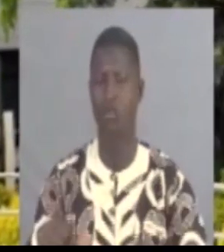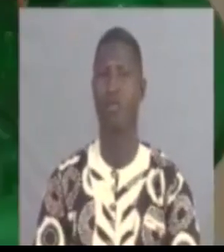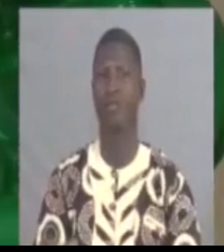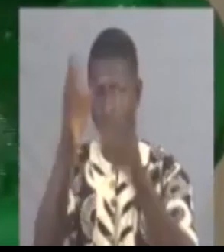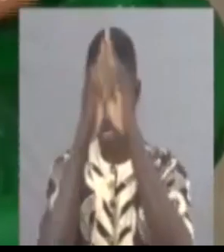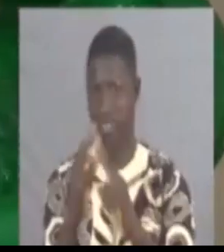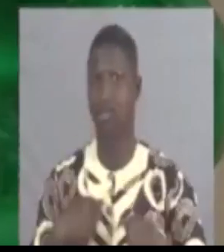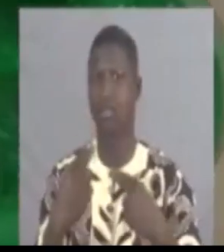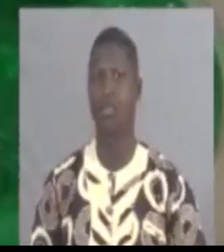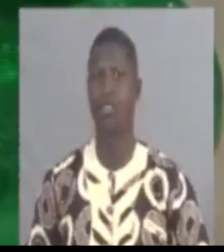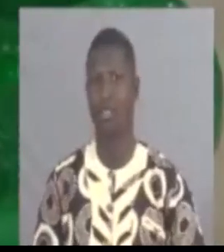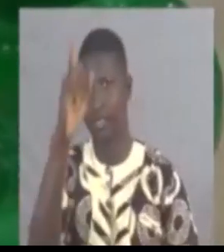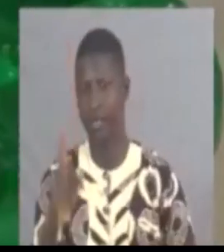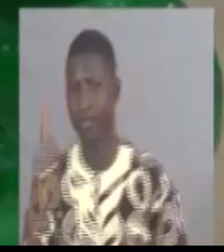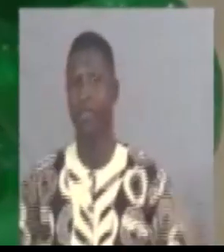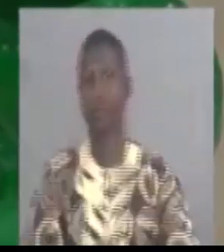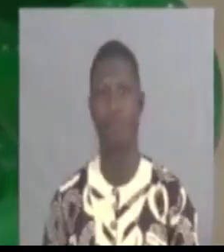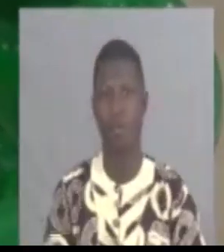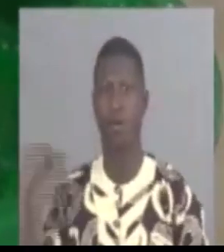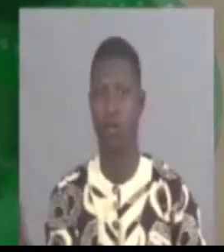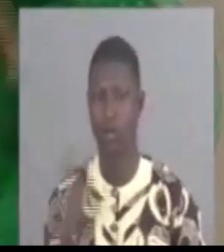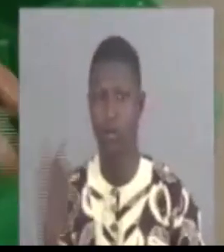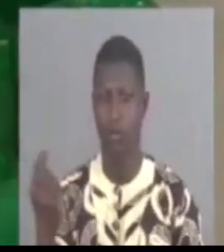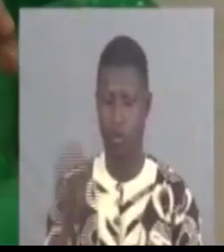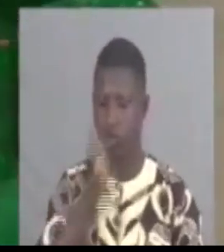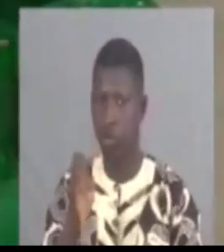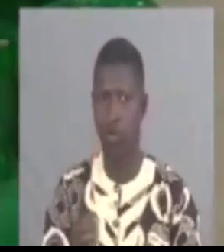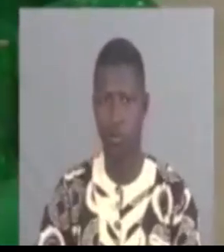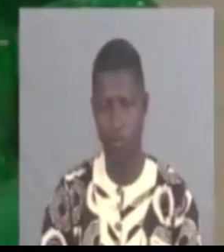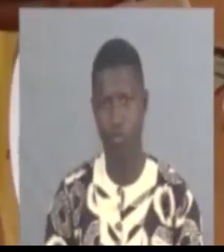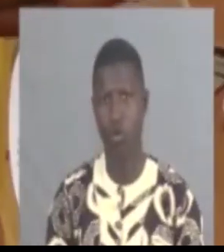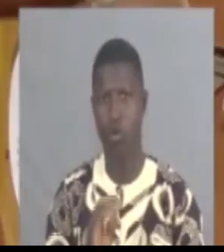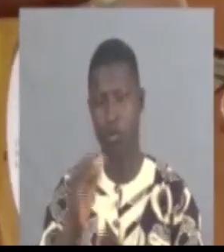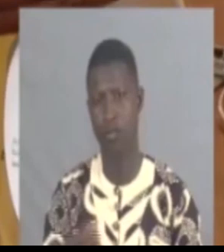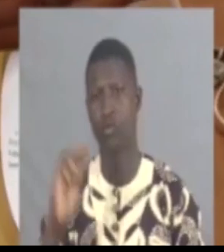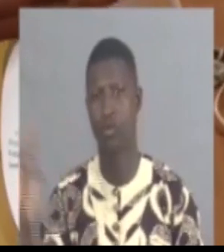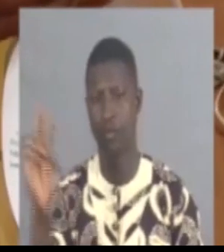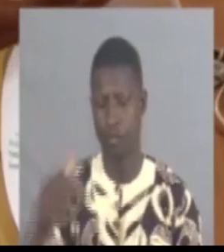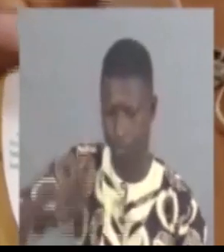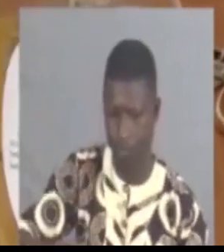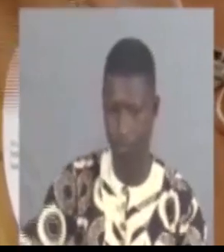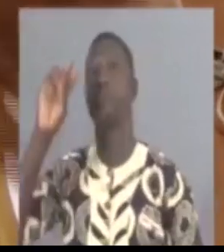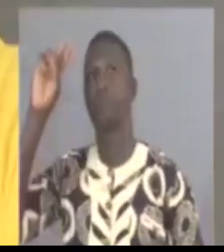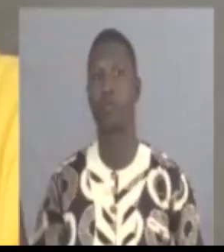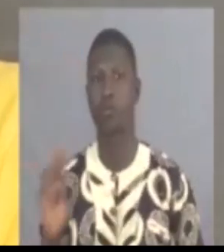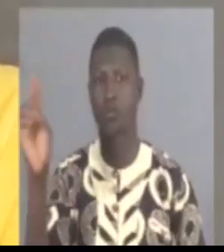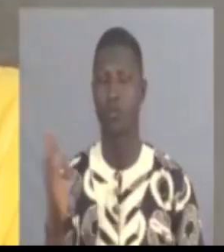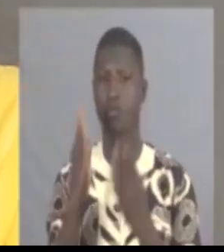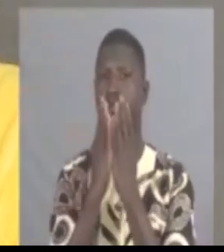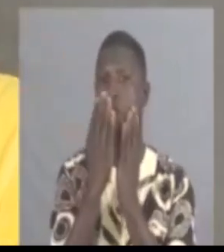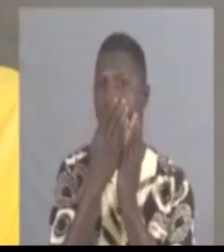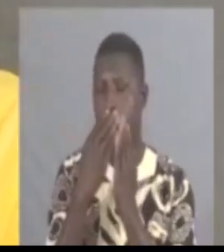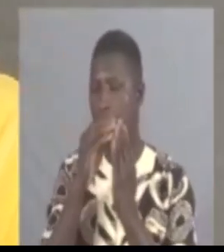mo len di fatili yi le tektal di raxas loxo ak ndox ak sabu wala ngay lal alcool gel buy